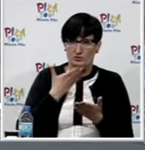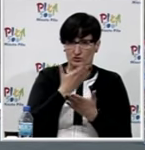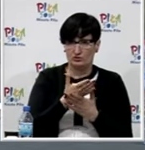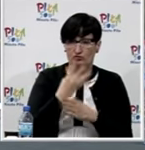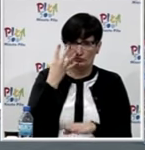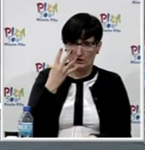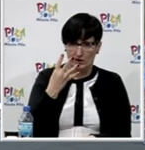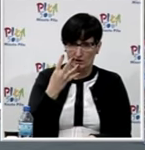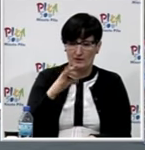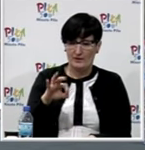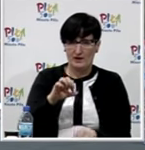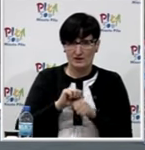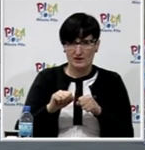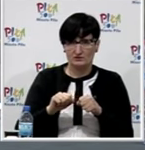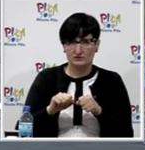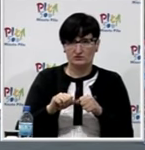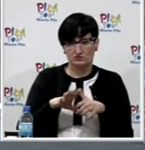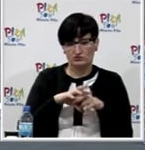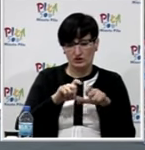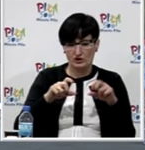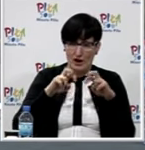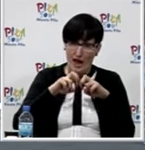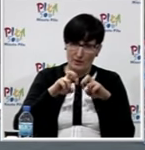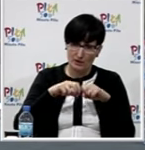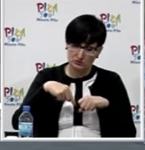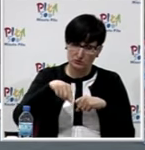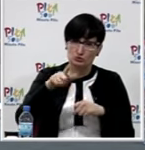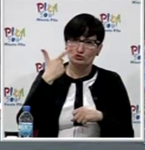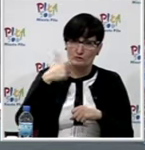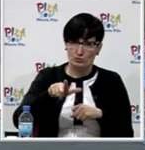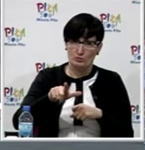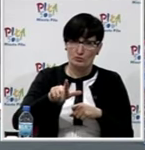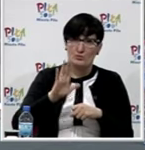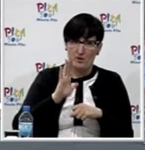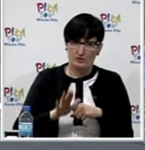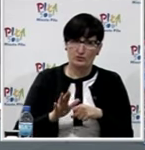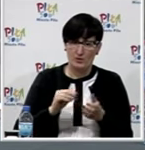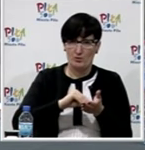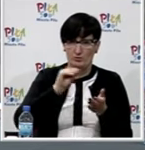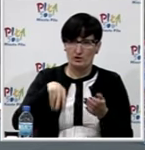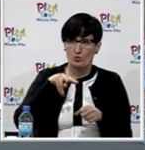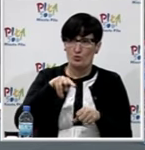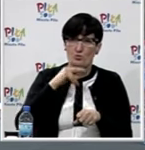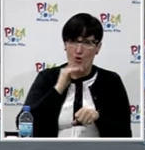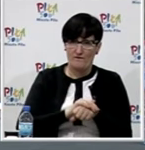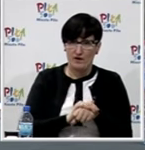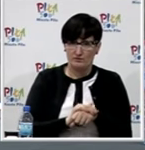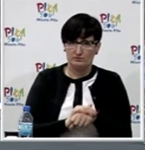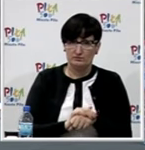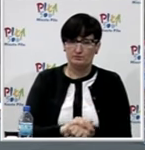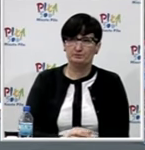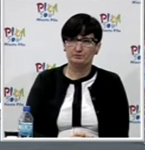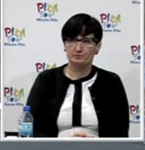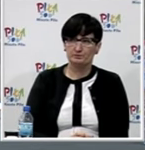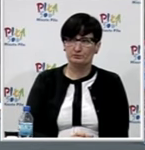są w trakcie analizy. Myślę, że w przeciągu 2 najbliższych tygodni zostanie podpisana umowa i wówczas możemy mówić o przystąpieniu